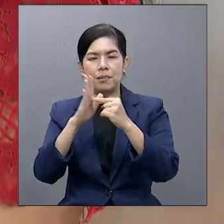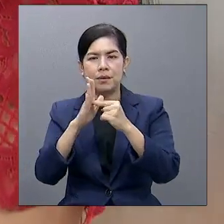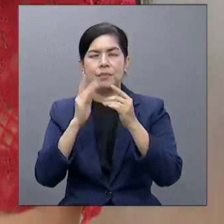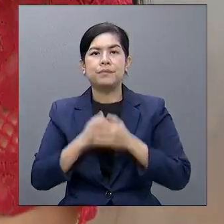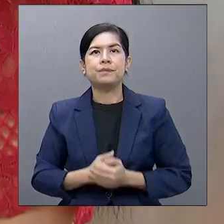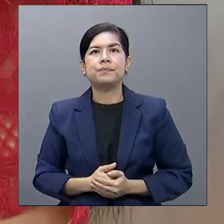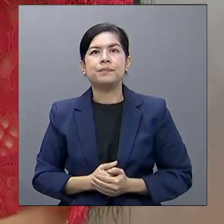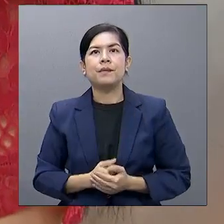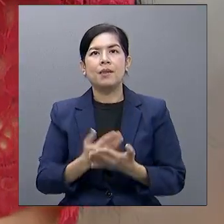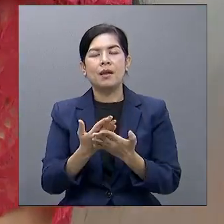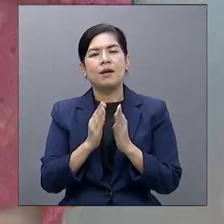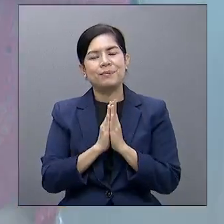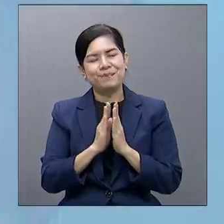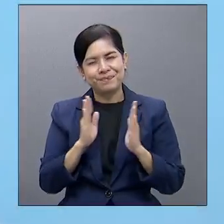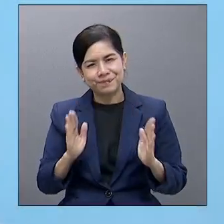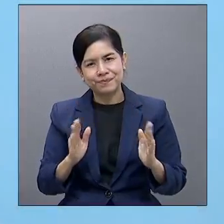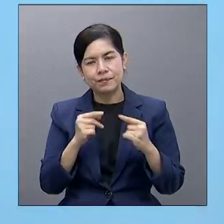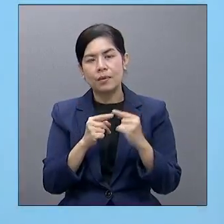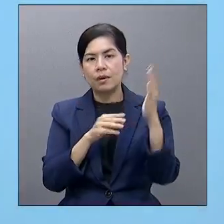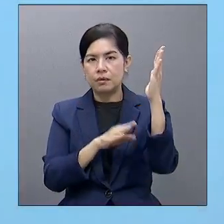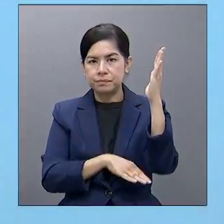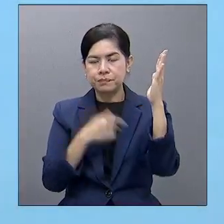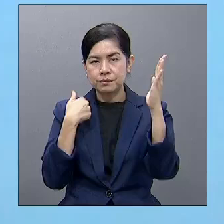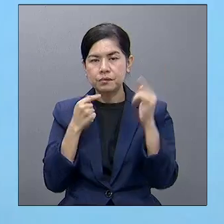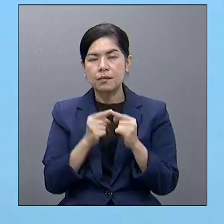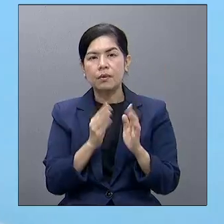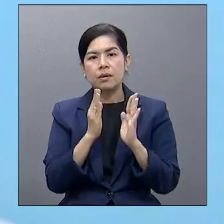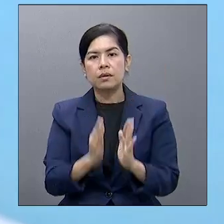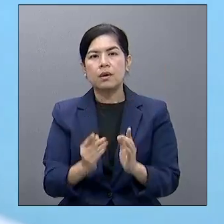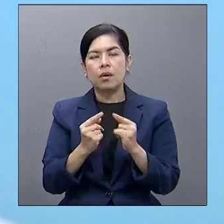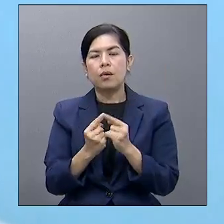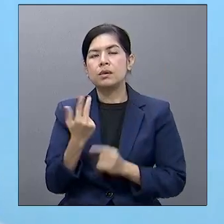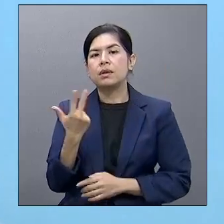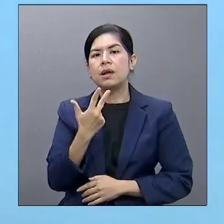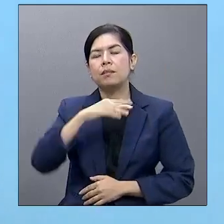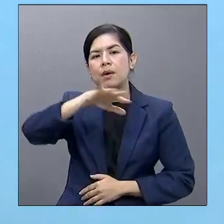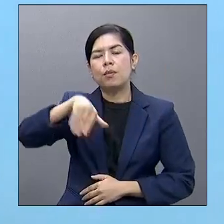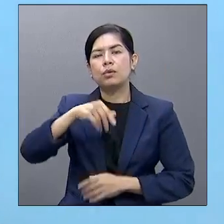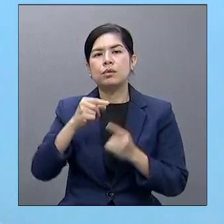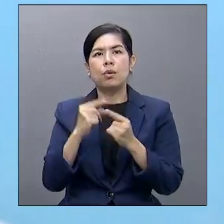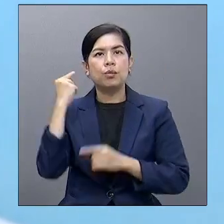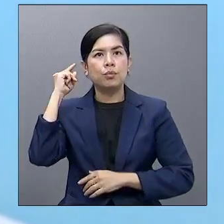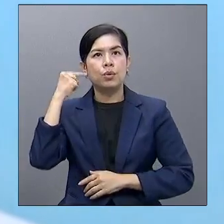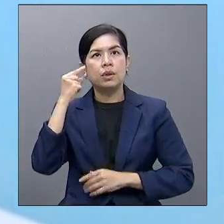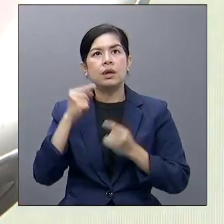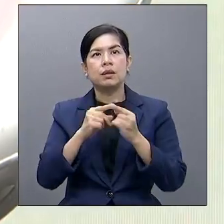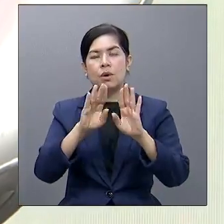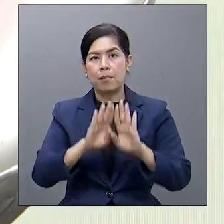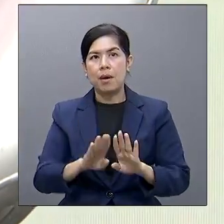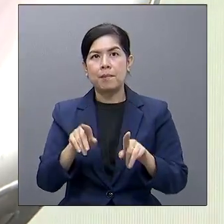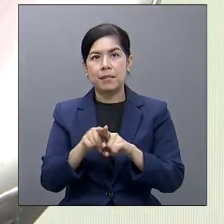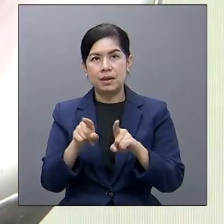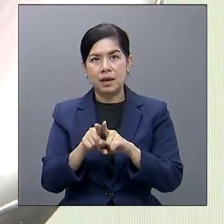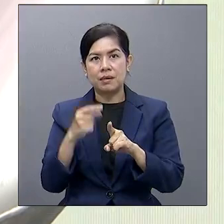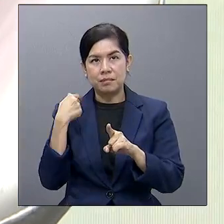ครับใช่แล้วค่ะต้องขอขอบพระคุณด้วยจริงๆก็ทั้งยุ้ยทั้งพี่ปูเป้พี่เปี๋ยฉาดนะคะก็มาในแบบลวดลายในรูปแบบเดียวกันนะคะ